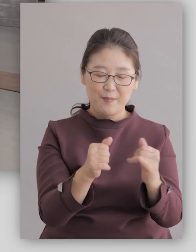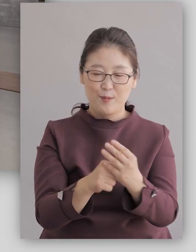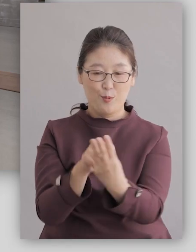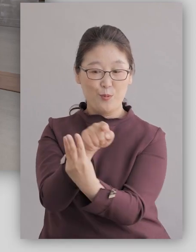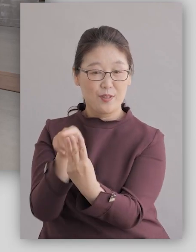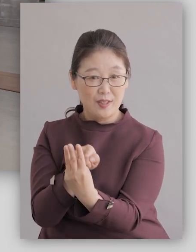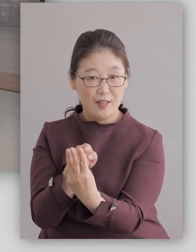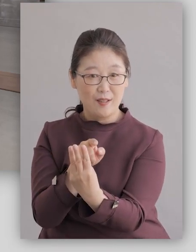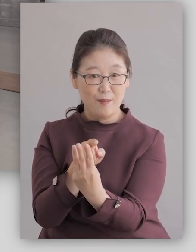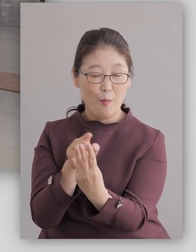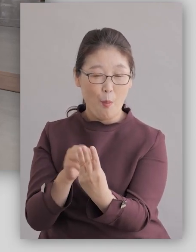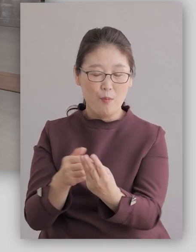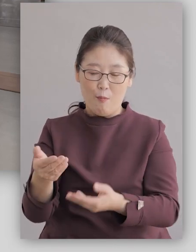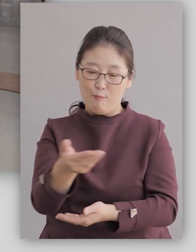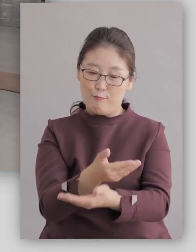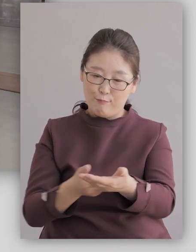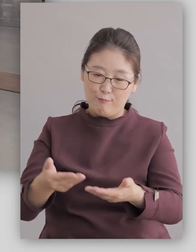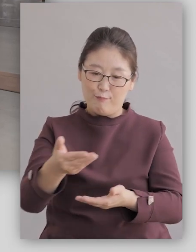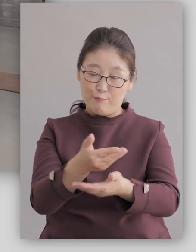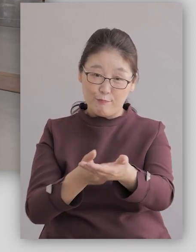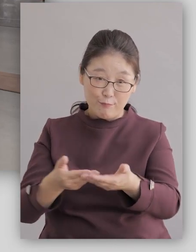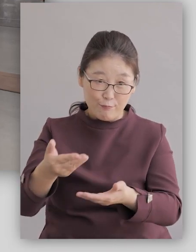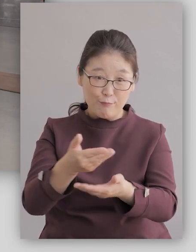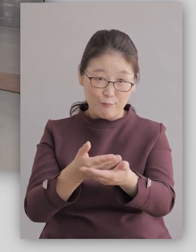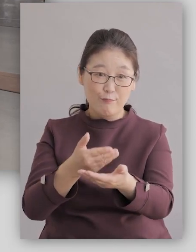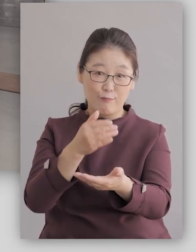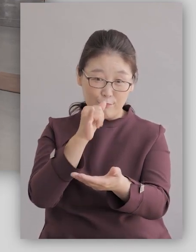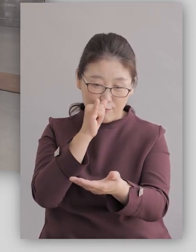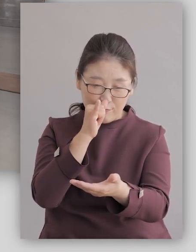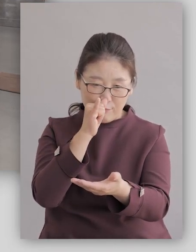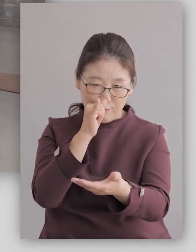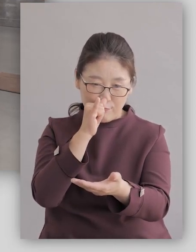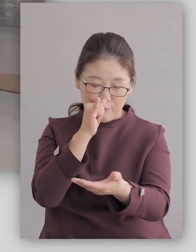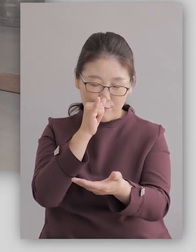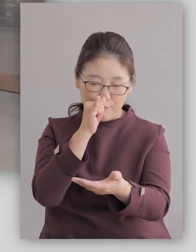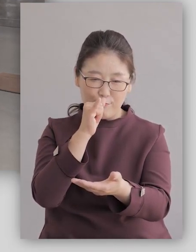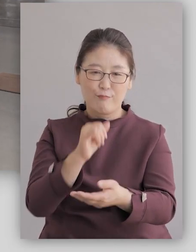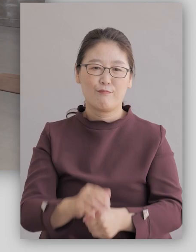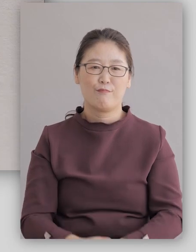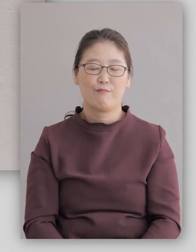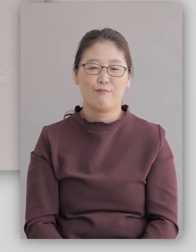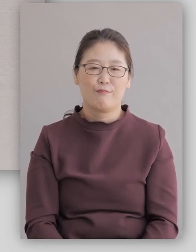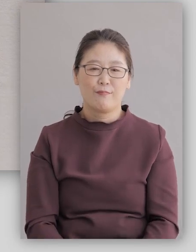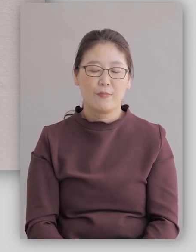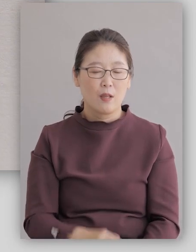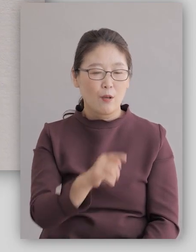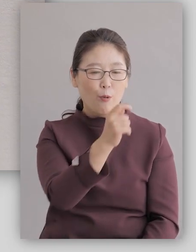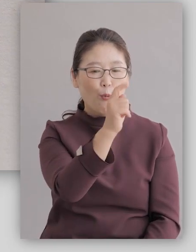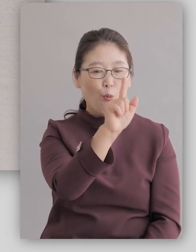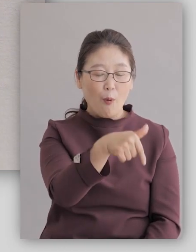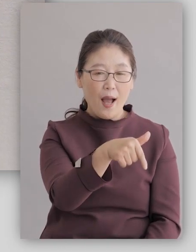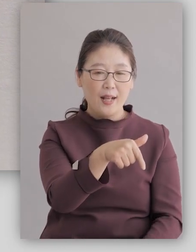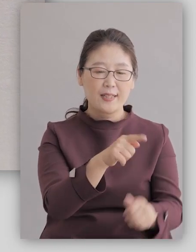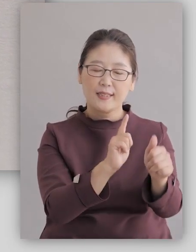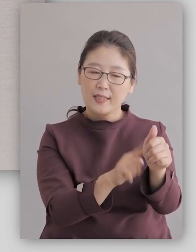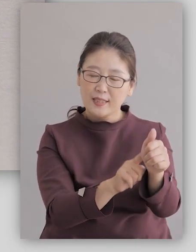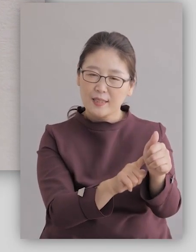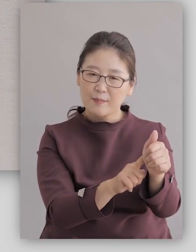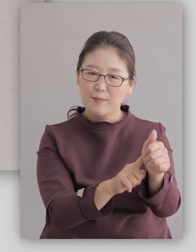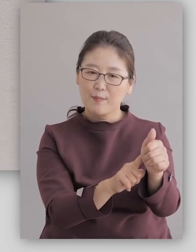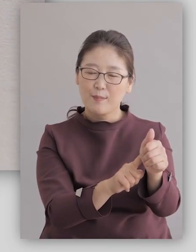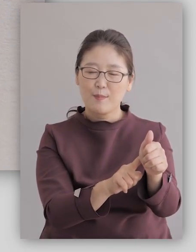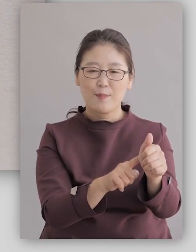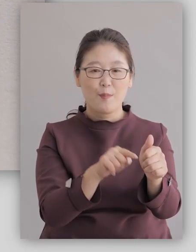서로 왕래를 하고 주고받으면서 여러 가지 관계를 형성하게 됩니다. 곽인식 작가님은